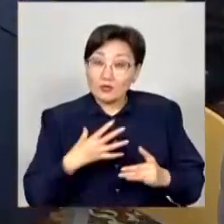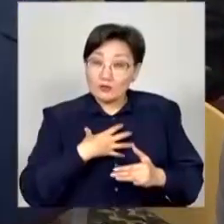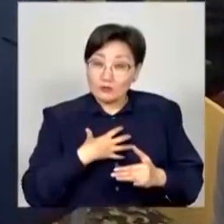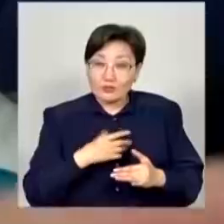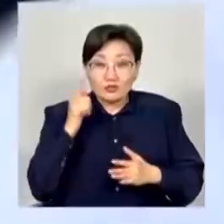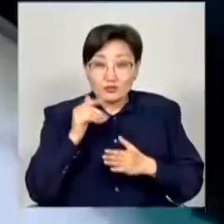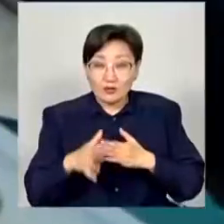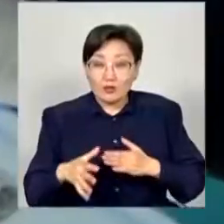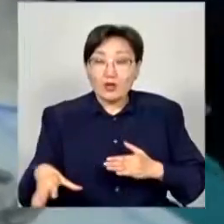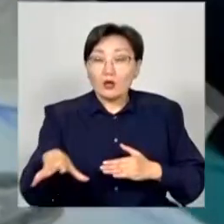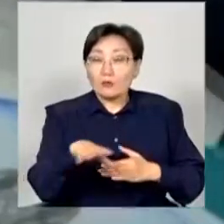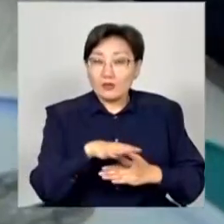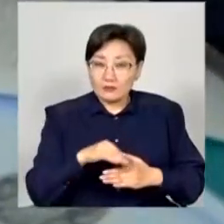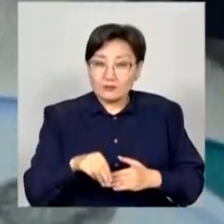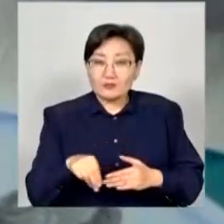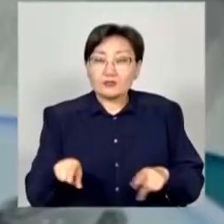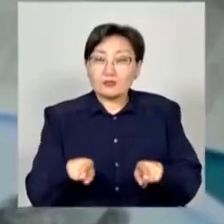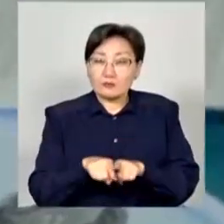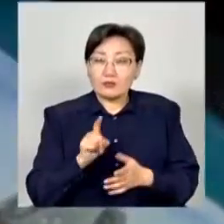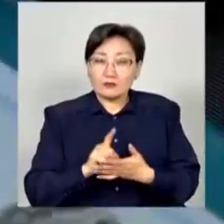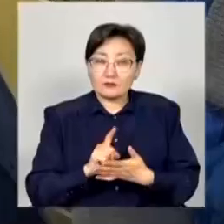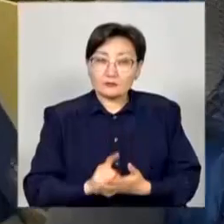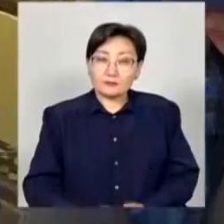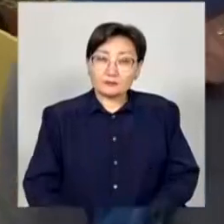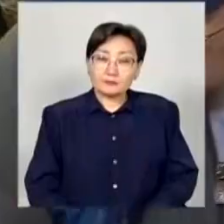ұғу баршамызға парыз.